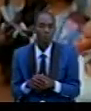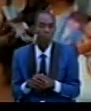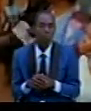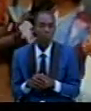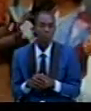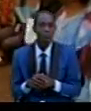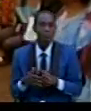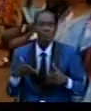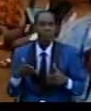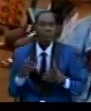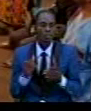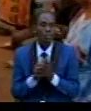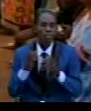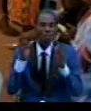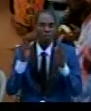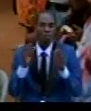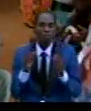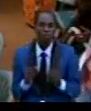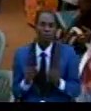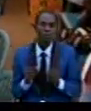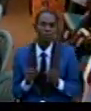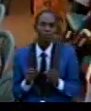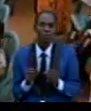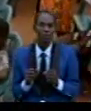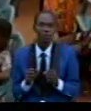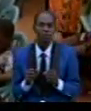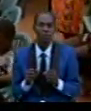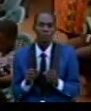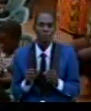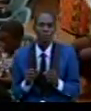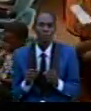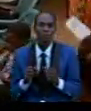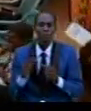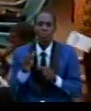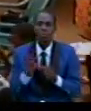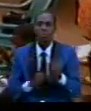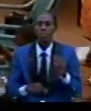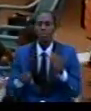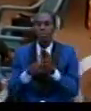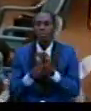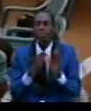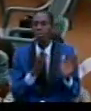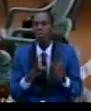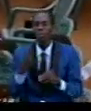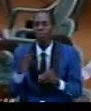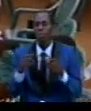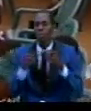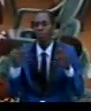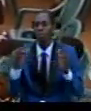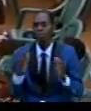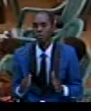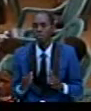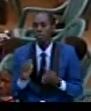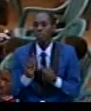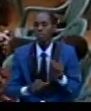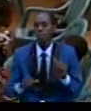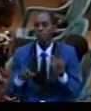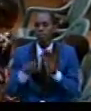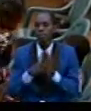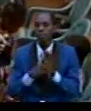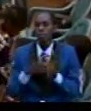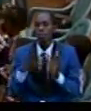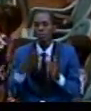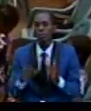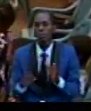the power of the Lord come. Tous les plans négatifs de Satan. Every negative plan of the tous enemy. Tous les plans négatifs du diable. Every negative plans of the sur